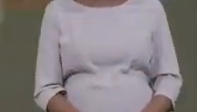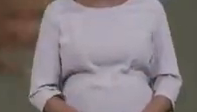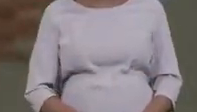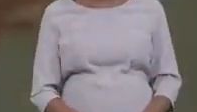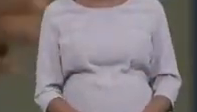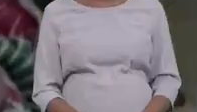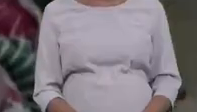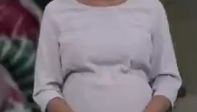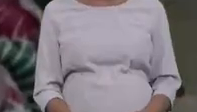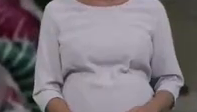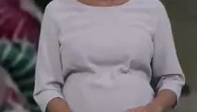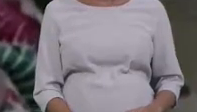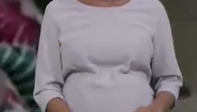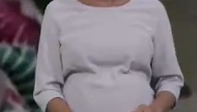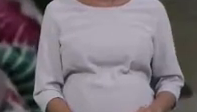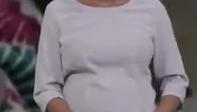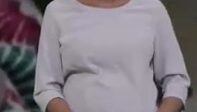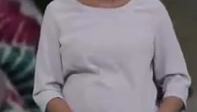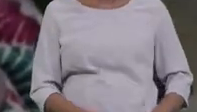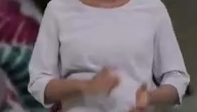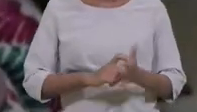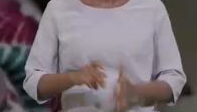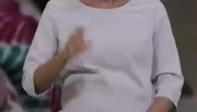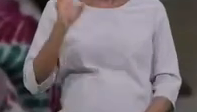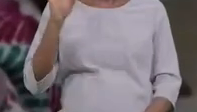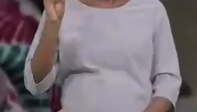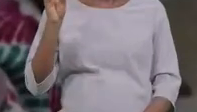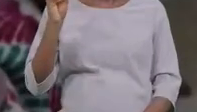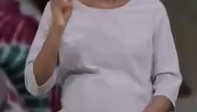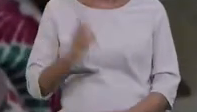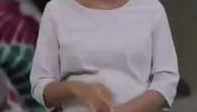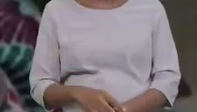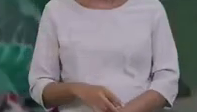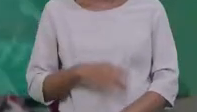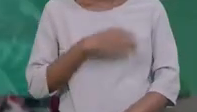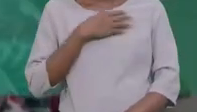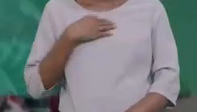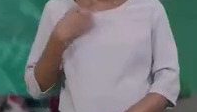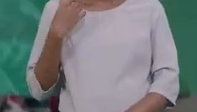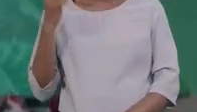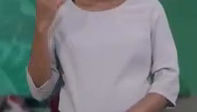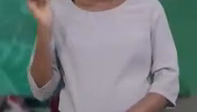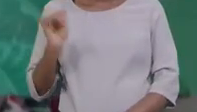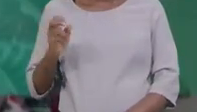Chapitre 35, verset 16. Genèse 35.